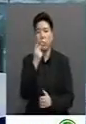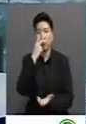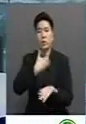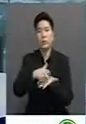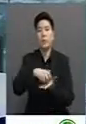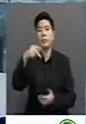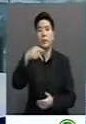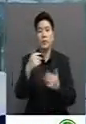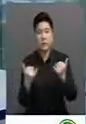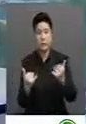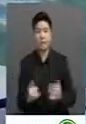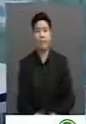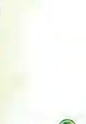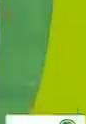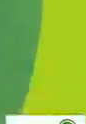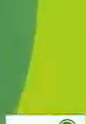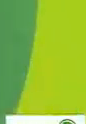รายงานพิเศษค่ะ